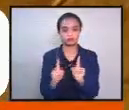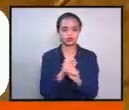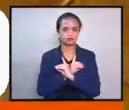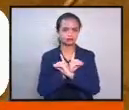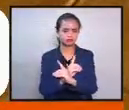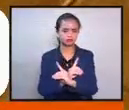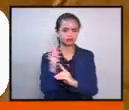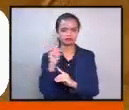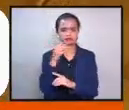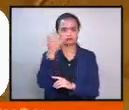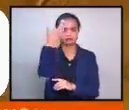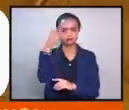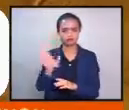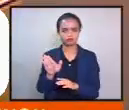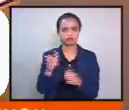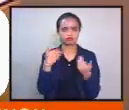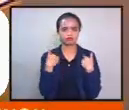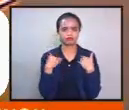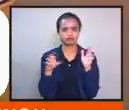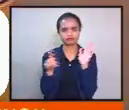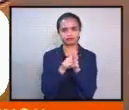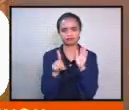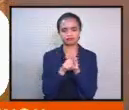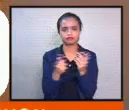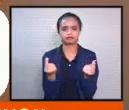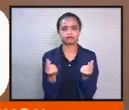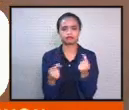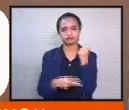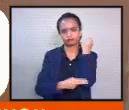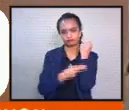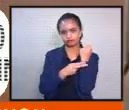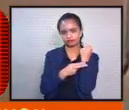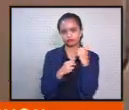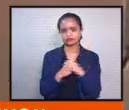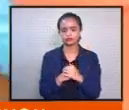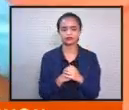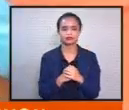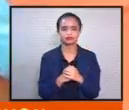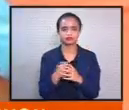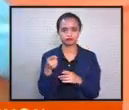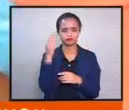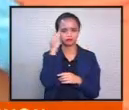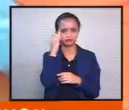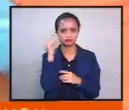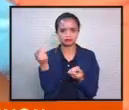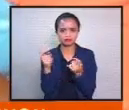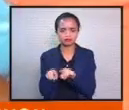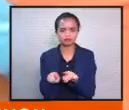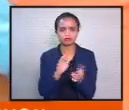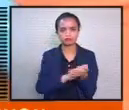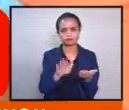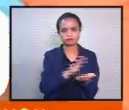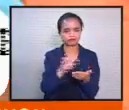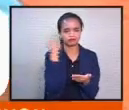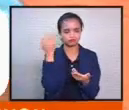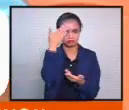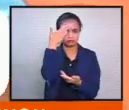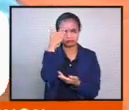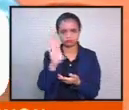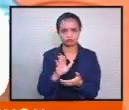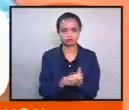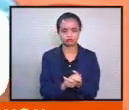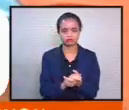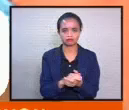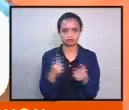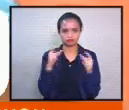nila, hindi nila alam na may illegal na ginagawa sa hotel. Eh ano lang, alam nyo na nangyayari? Maglinis lang sir, wala ko kaming alam.